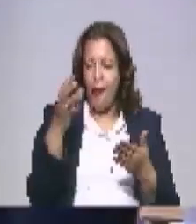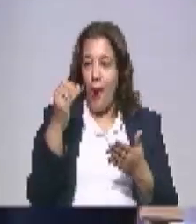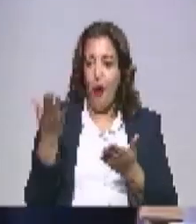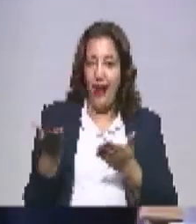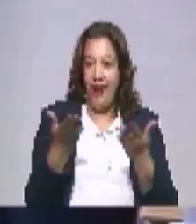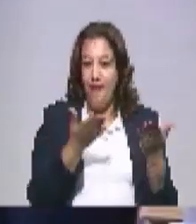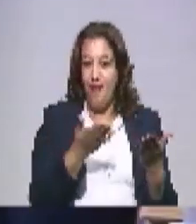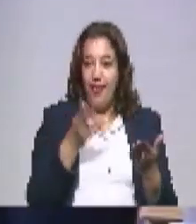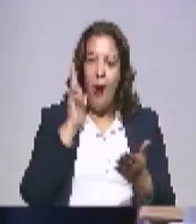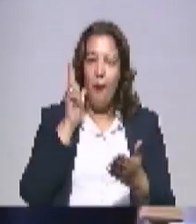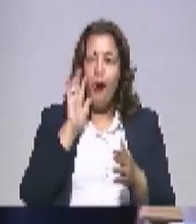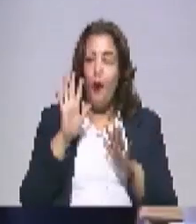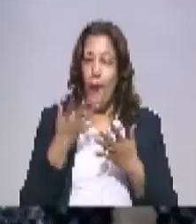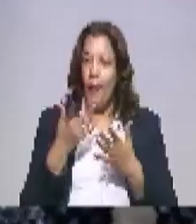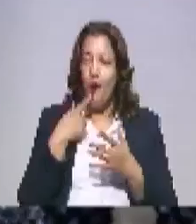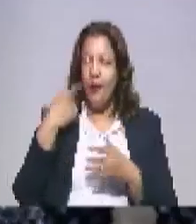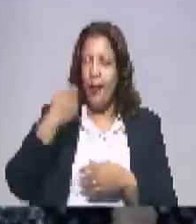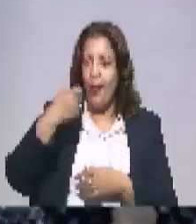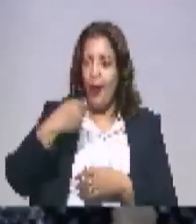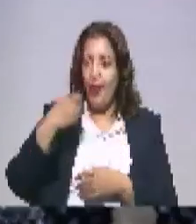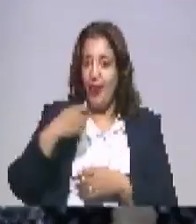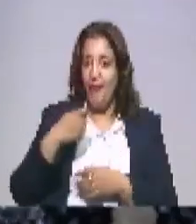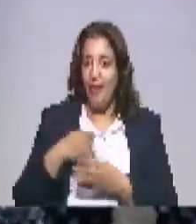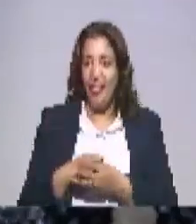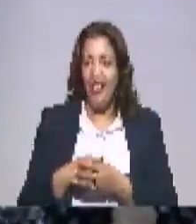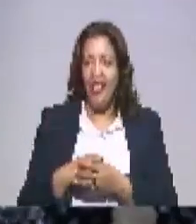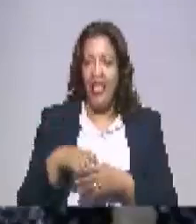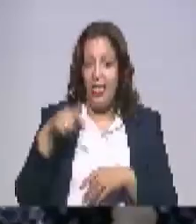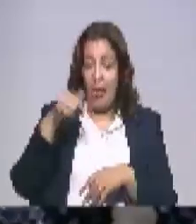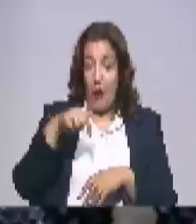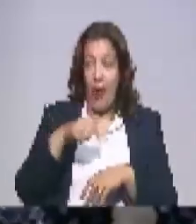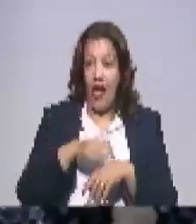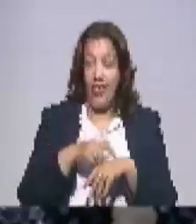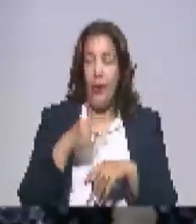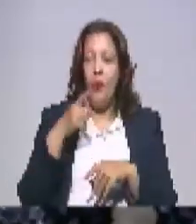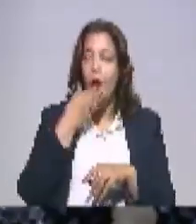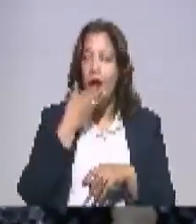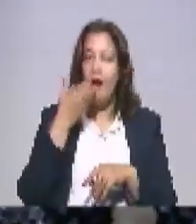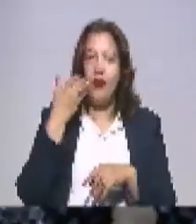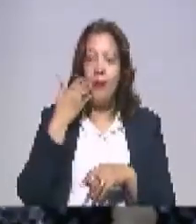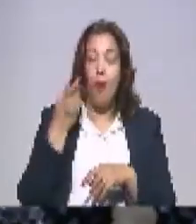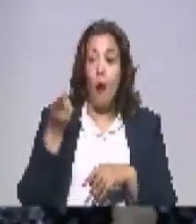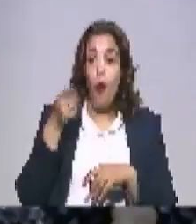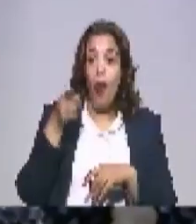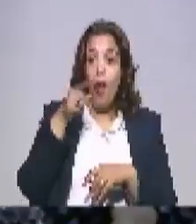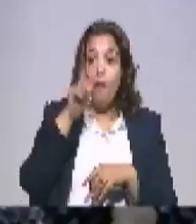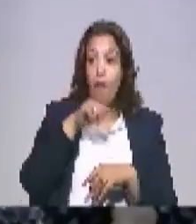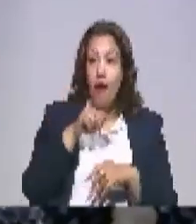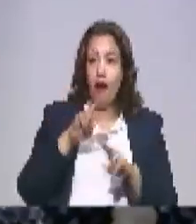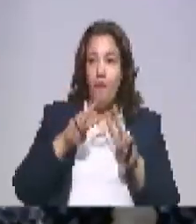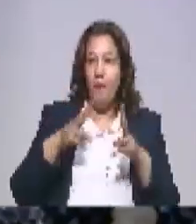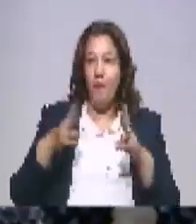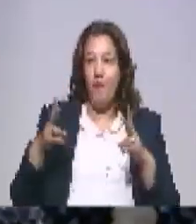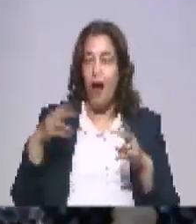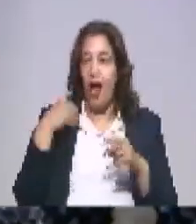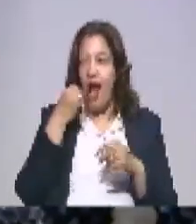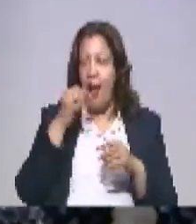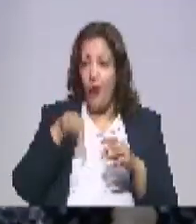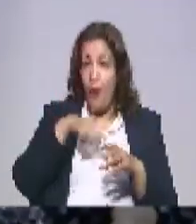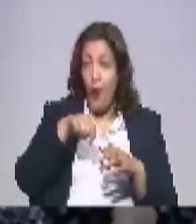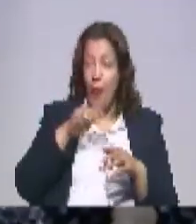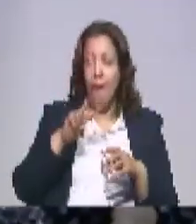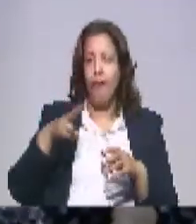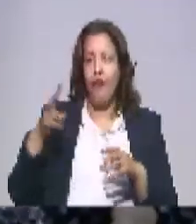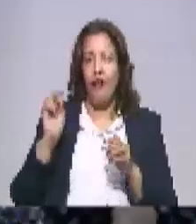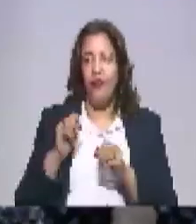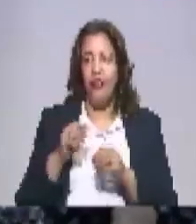إيه الأخبار؟ الحمد لله كل سنة وانت طيب؟ وانت طيبة. وبقينا بقى في الصيام، وانت كل مرة بتعمل حاجات جديدة، أنواع جديدة، توري الناس